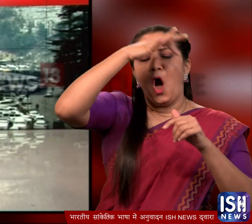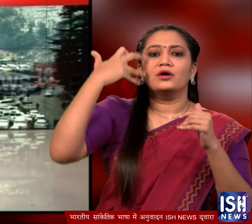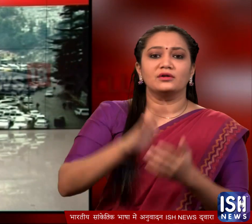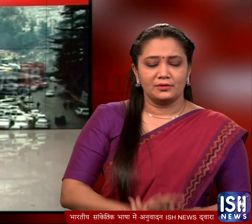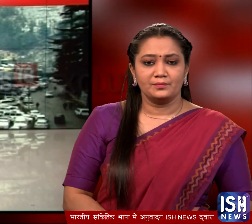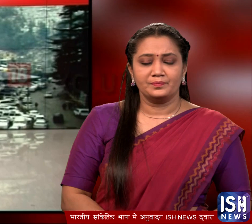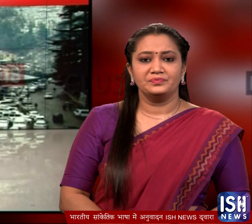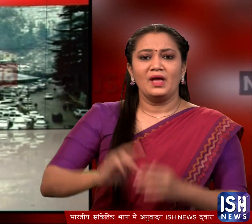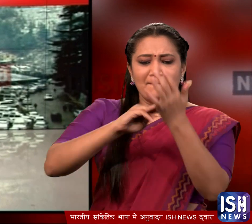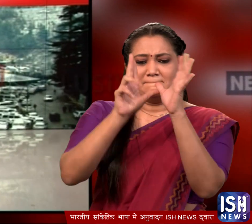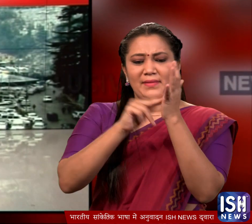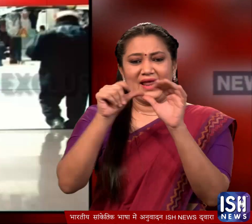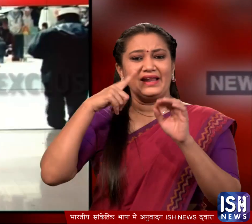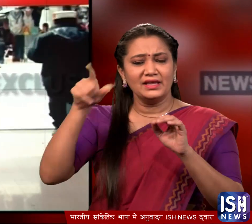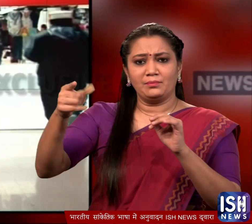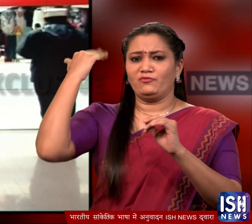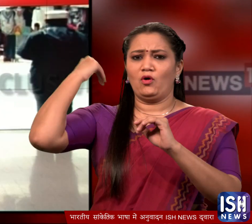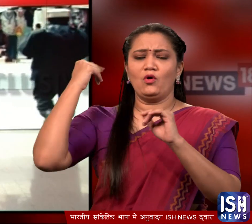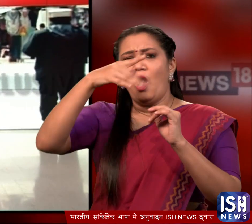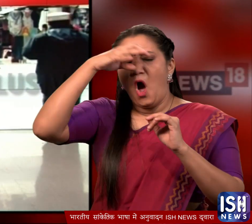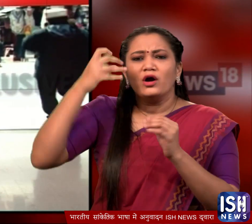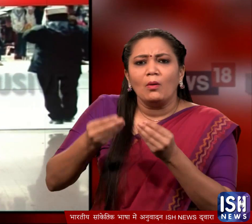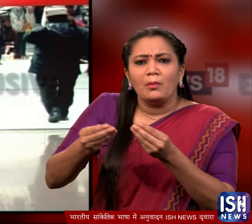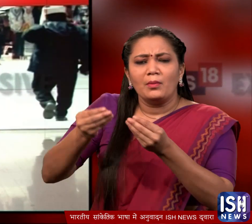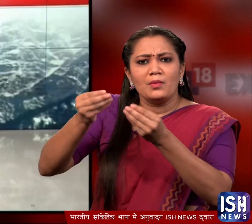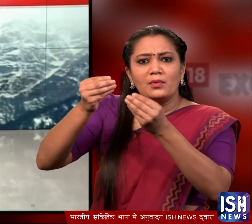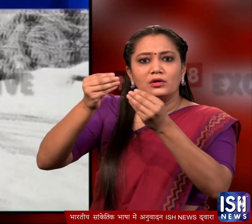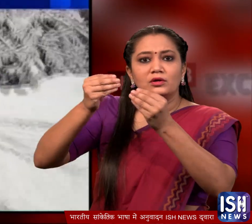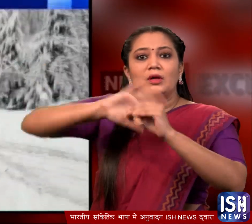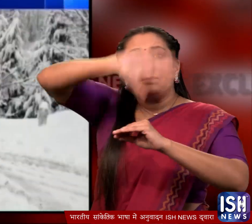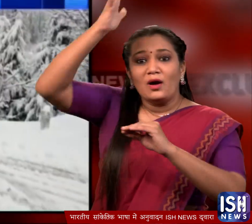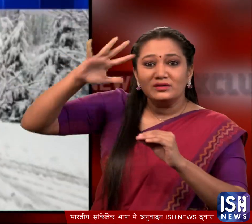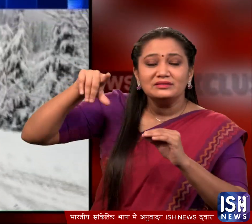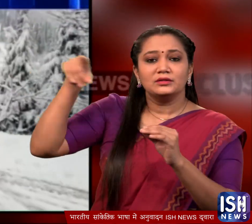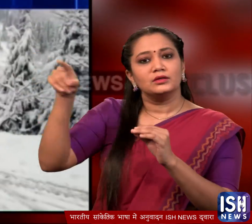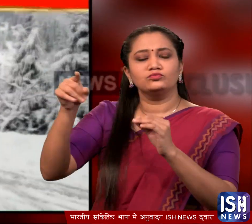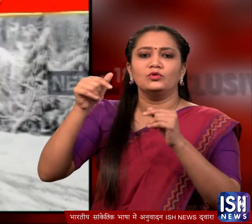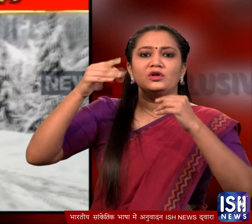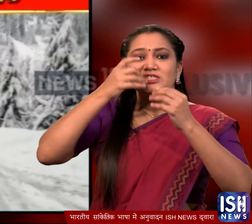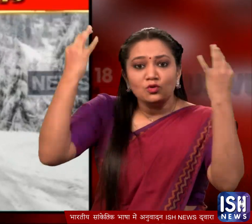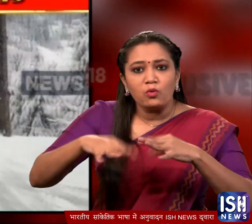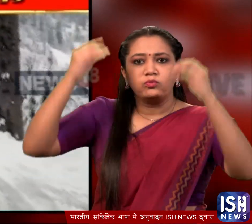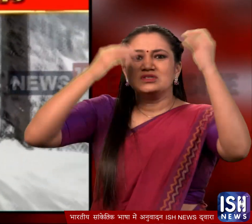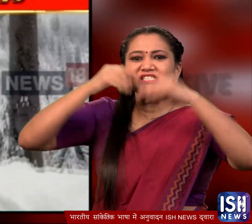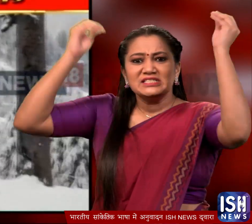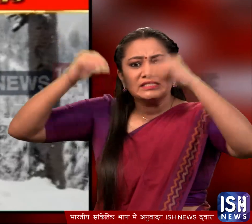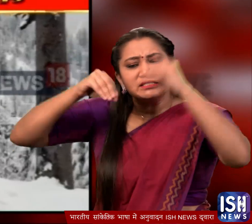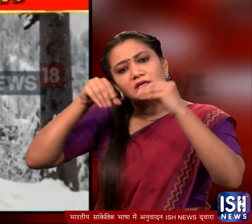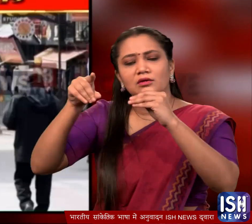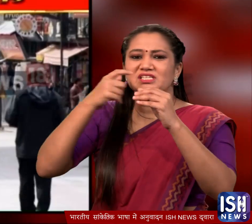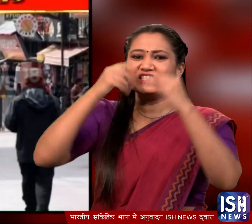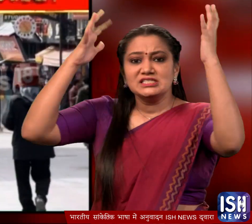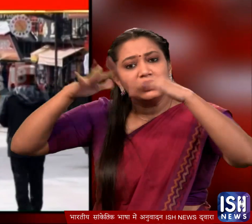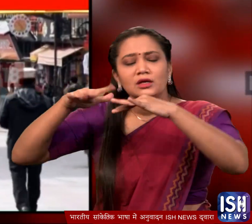हिमाचल के मनाली में कुछ दिन पहले तक तापमान तेजी से बढ़ना शुरू हो गया था, लेकिन वहां की पहाड़ियों पर हुई ताज़ा बर्फबारी ने लोगों को ठिठुरने पर मजबूर कर